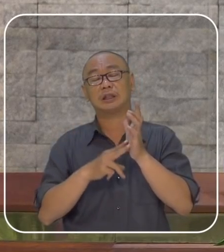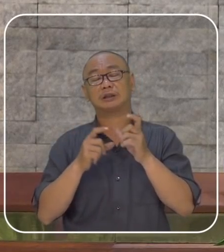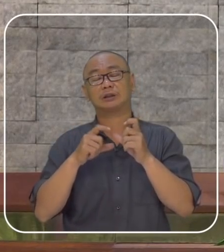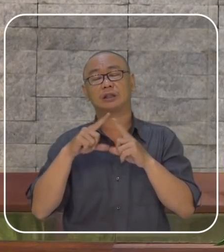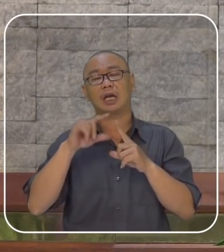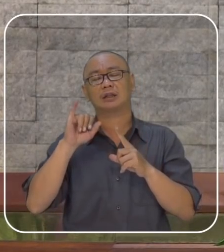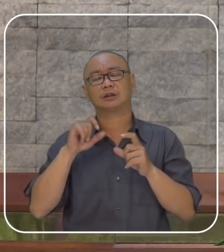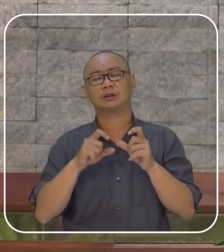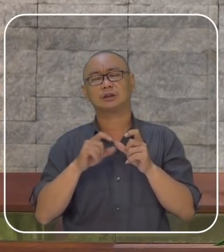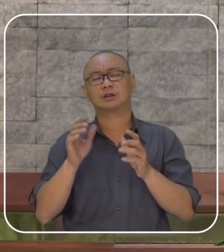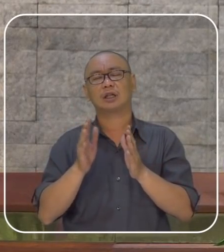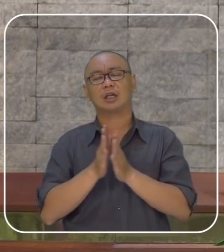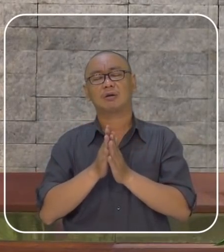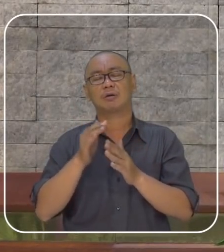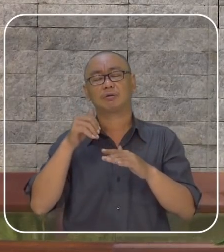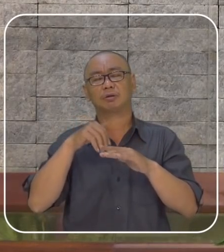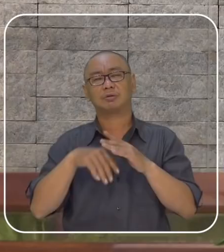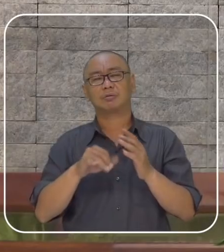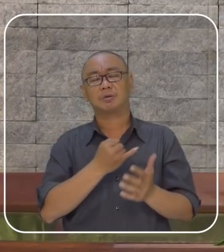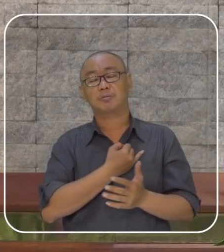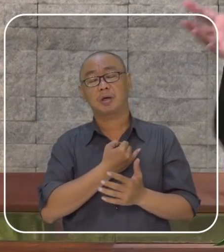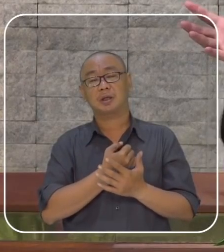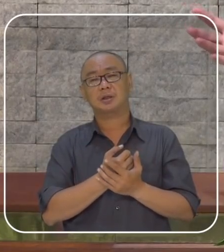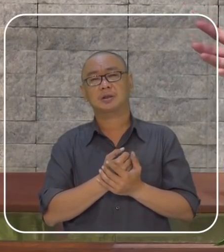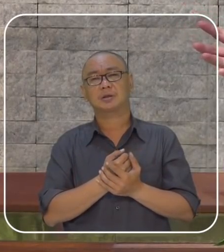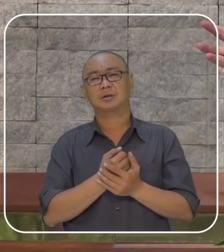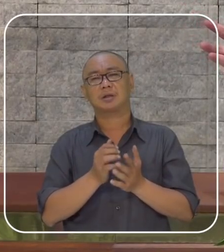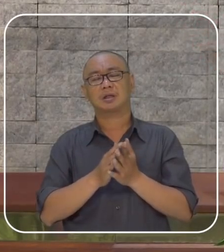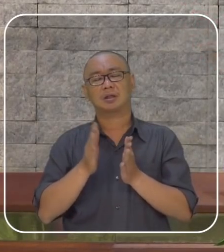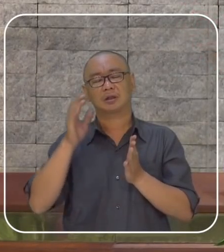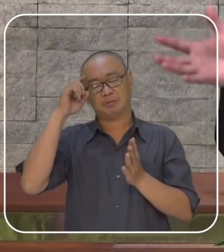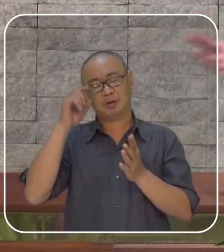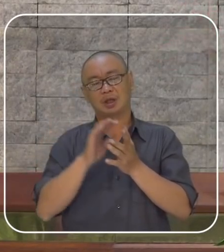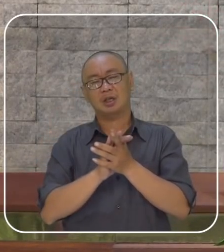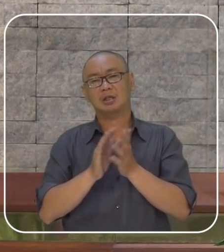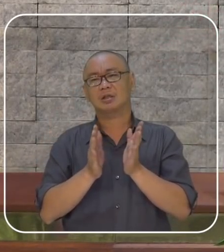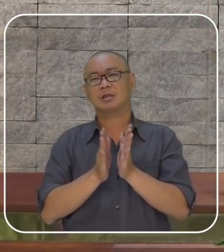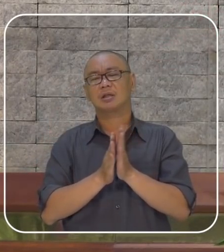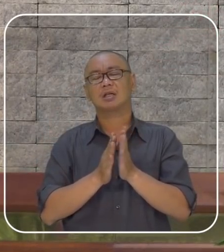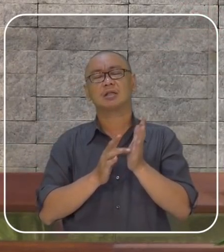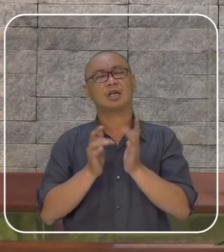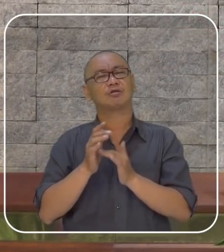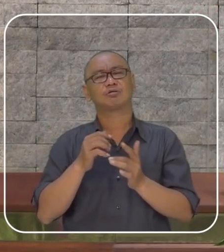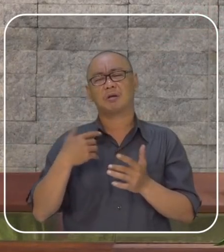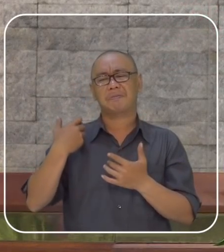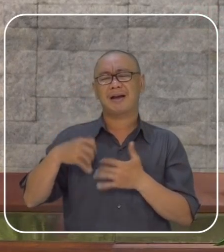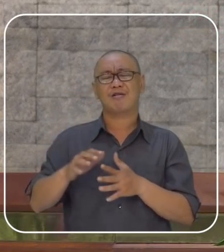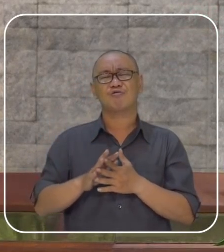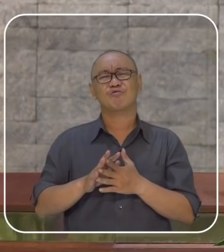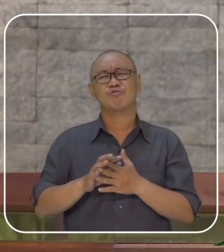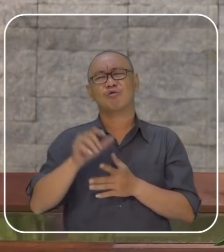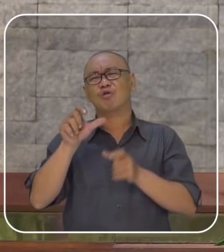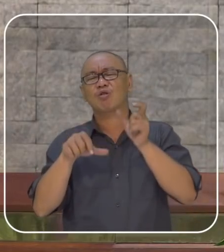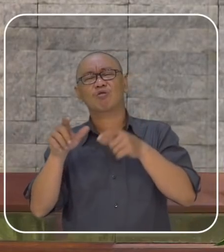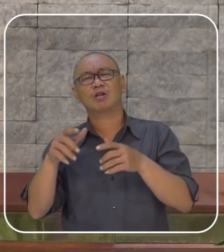dalam keimanan dan kepercayaannya. Dan Yesus tidak menginginkan adanya banyak orang bersuka